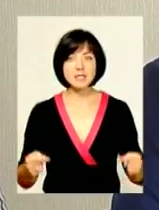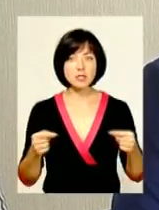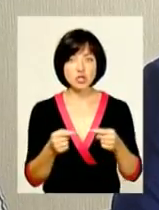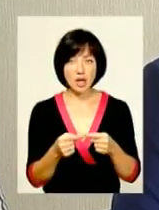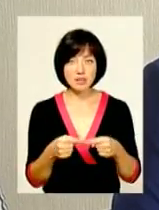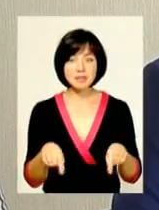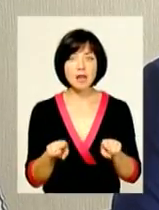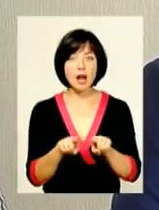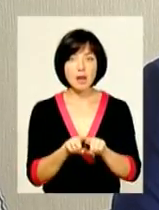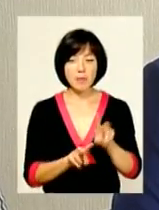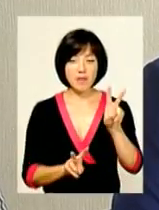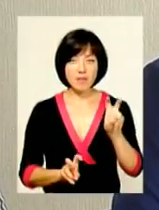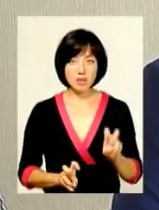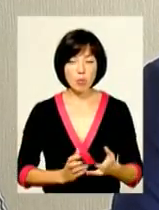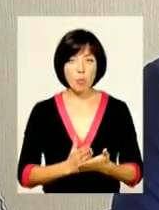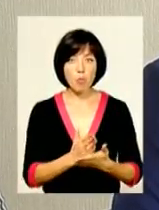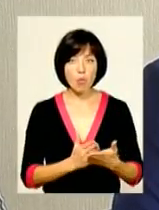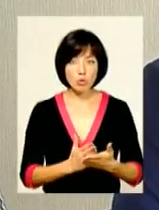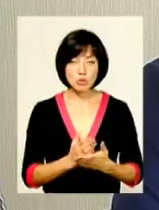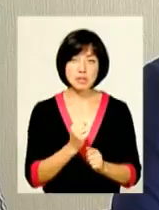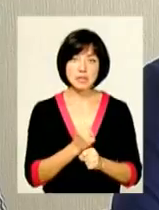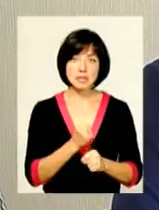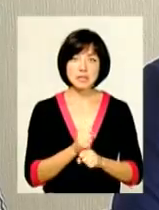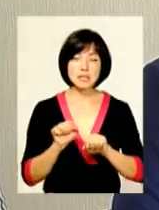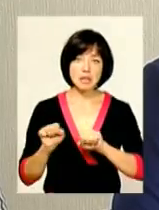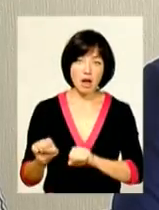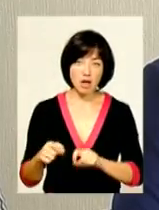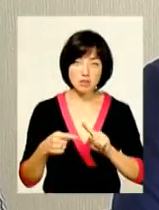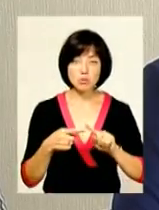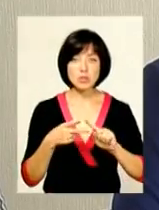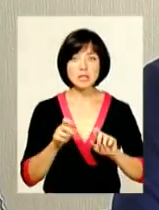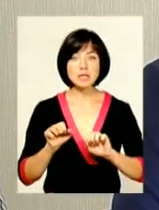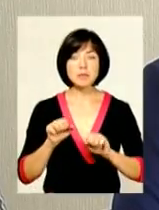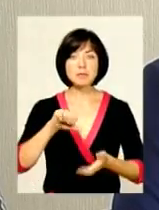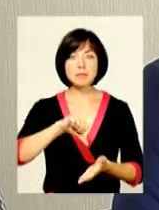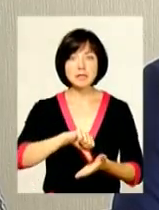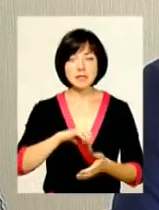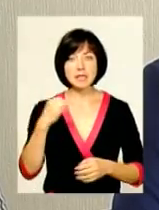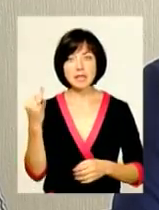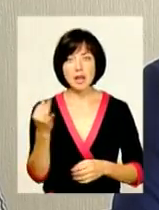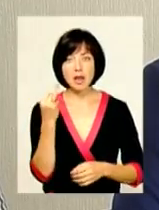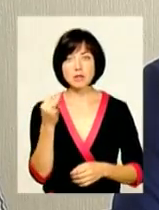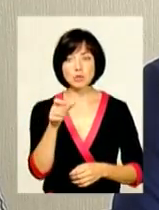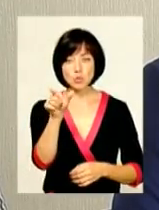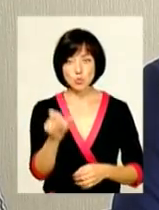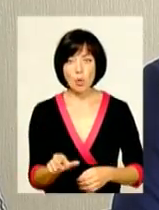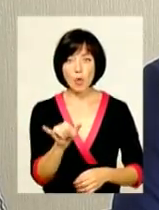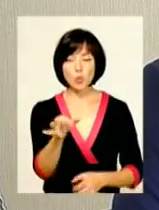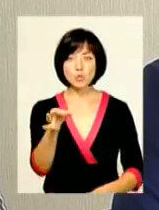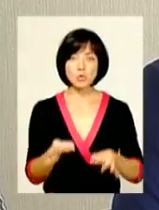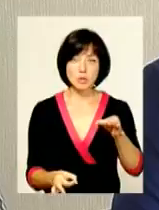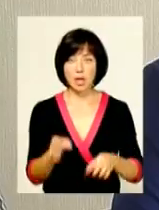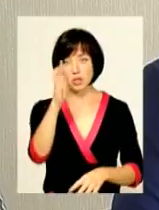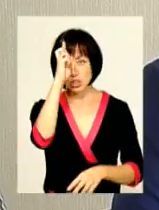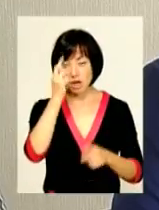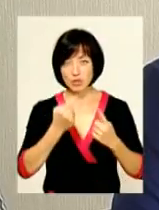визначається такими видами правових послуг, як здійснення захисту, здійснення представництва інтересів особи в судах,